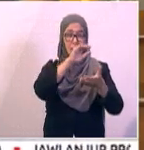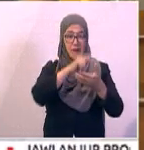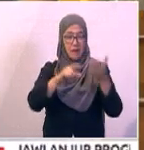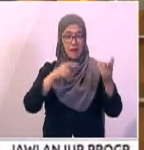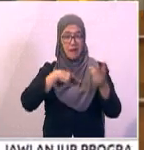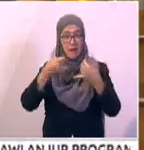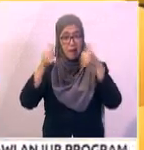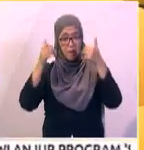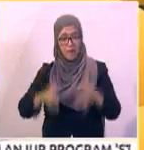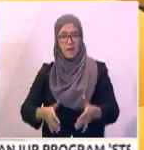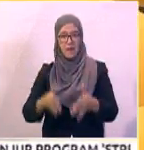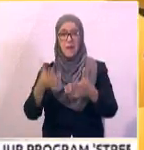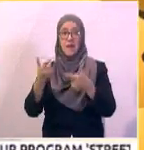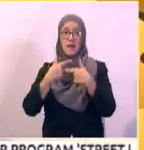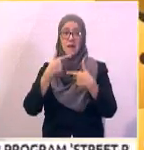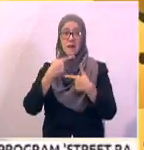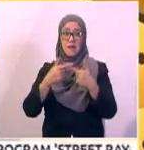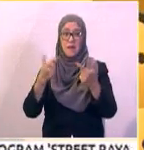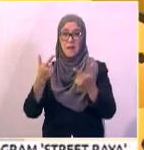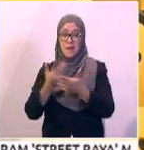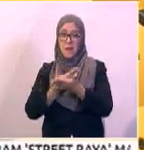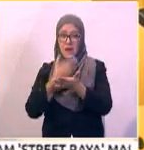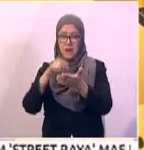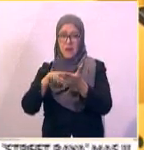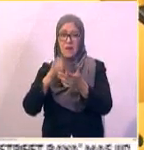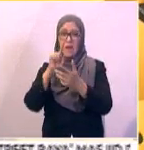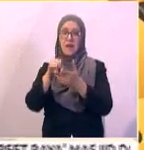Super dan Liga Perdana.